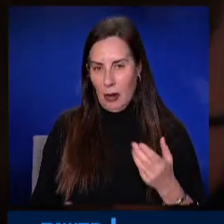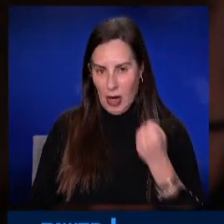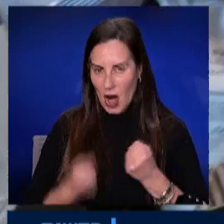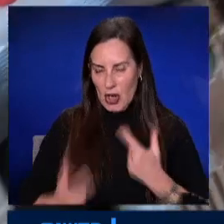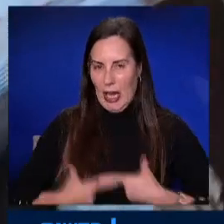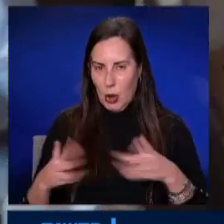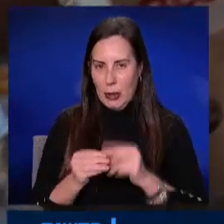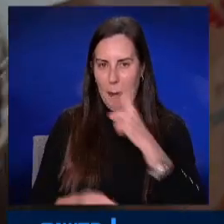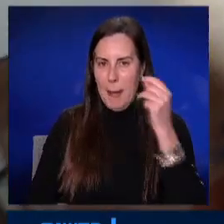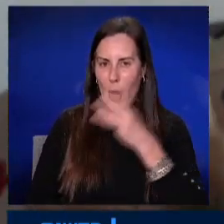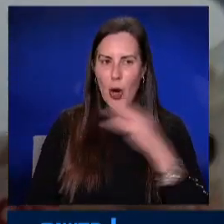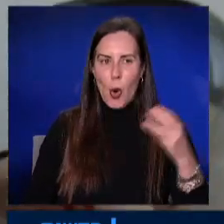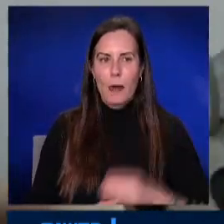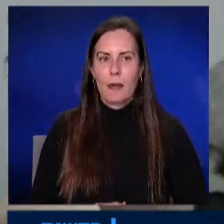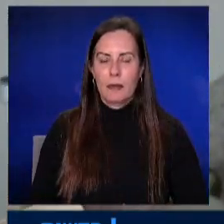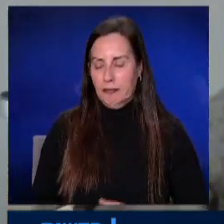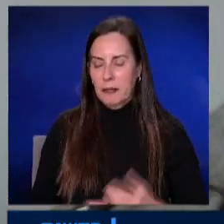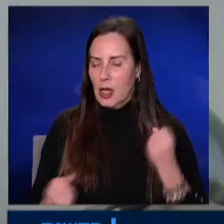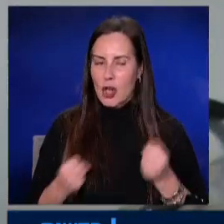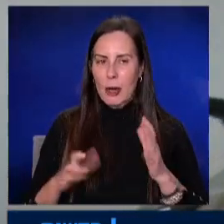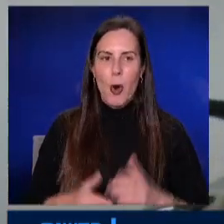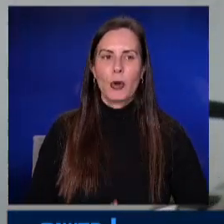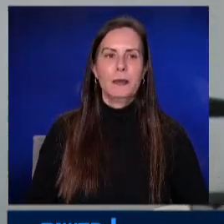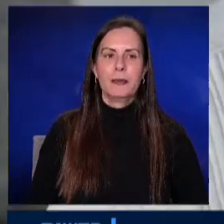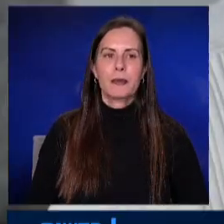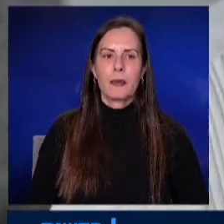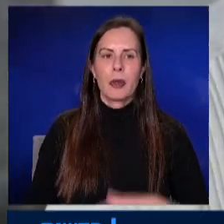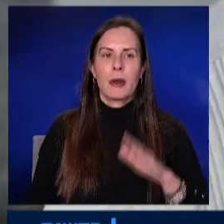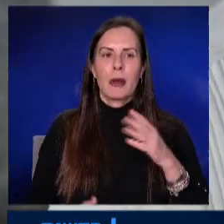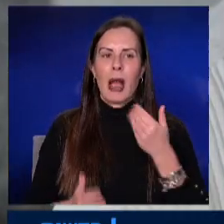a comprare tutto e non è semplice, e quindi